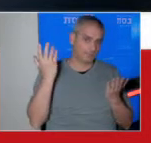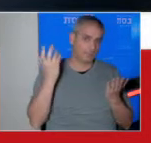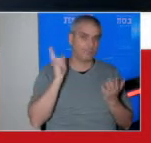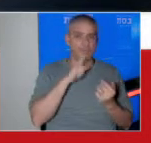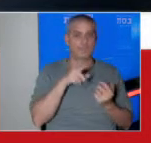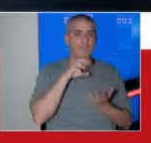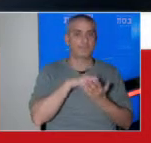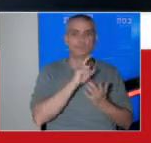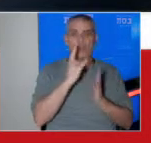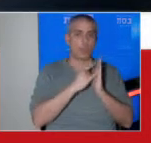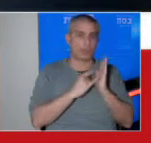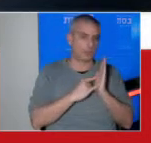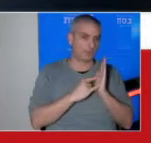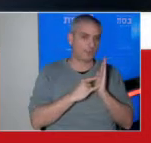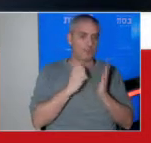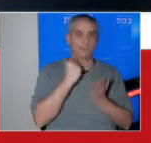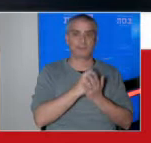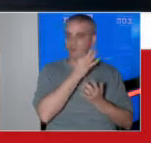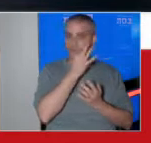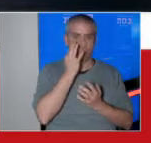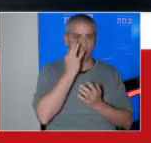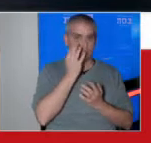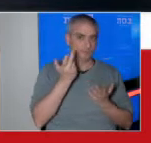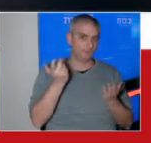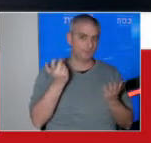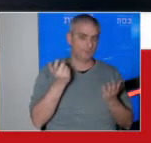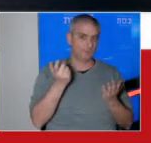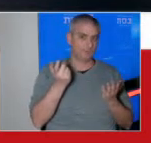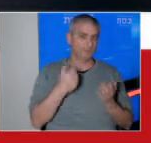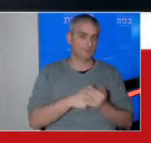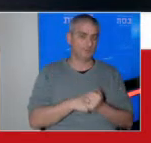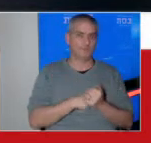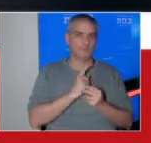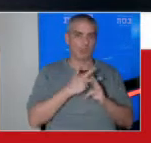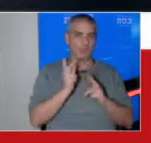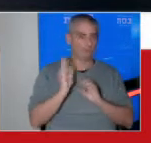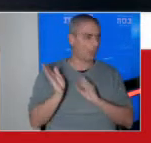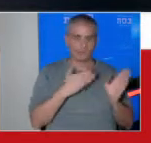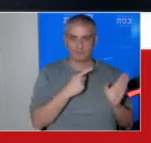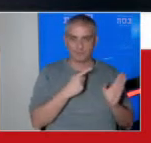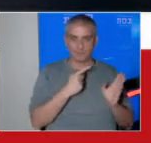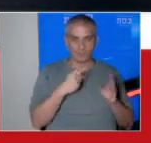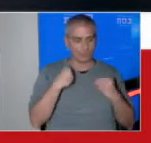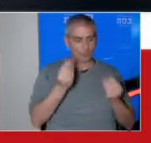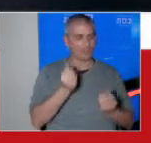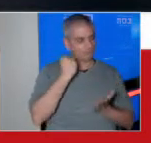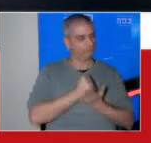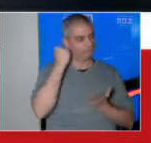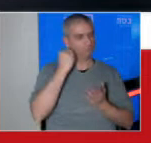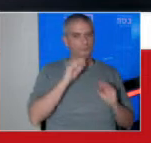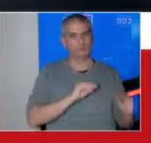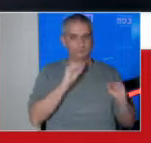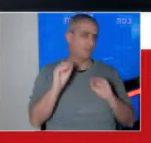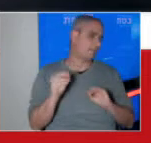שכונה, מאחז בלתי חוקי, מאחז בדואי, סיכון, כמו שאומר ברלי קרומבי, ולא רק שלא מפנים אותו, אלא נותנים לו גושפנקה ומעבירים